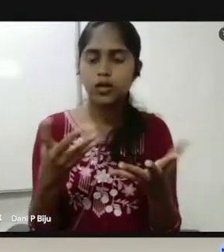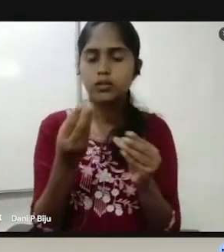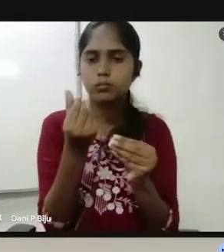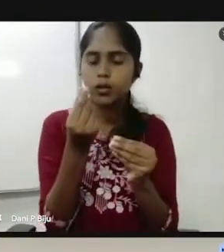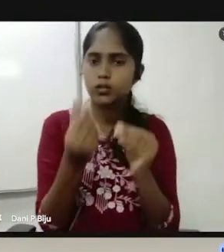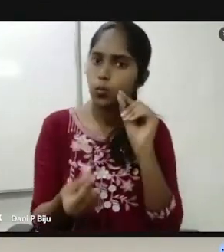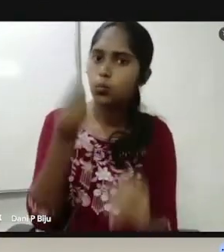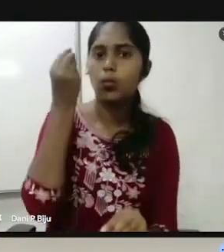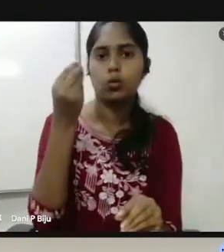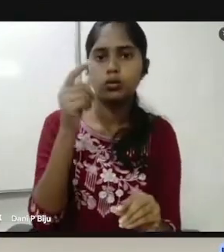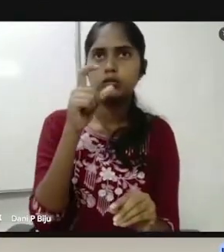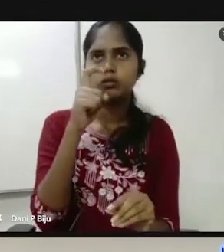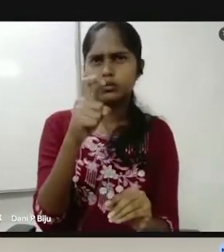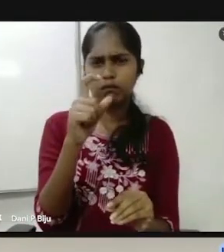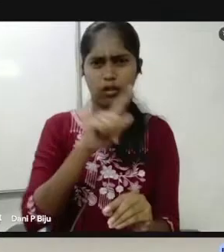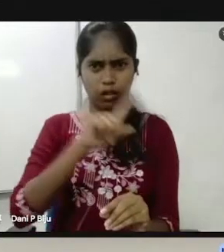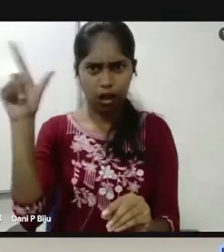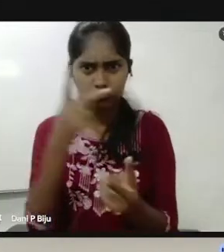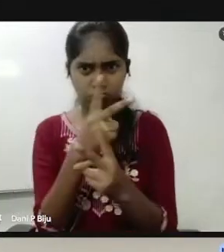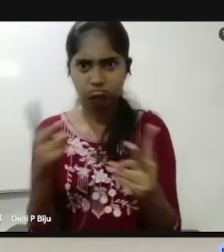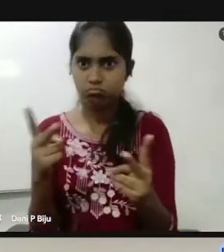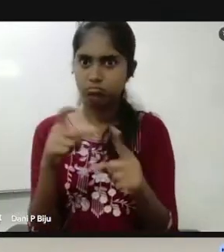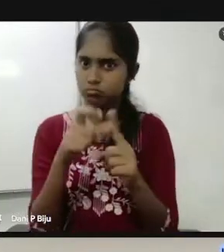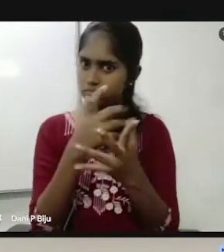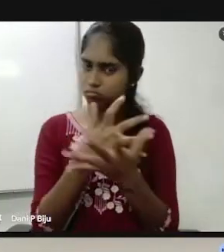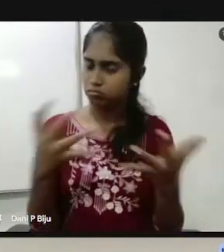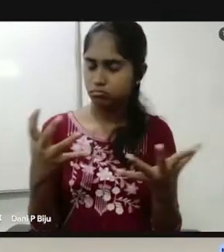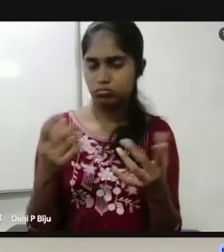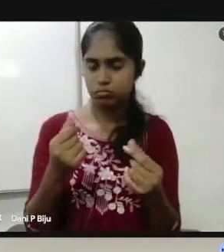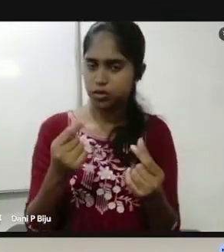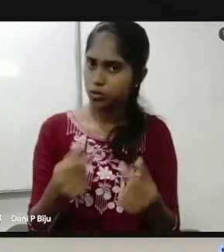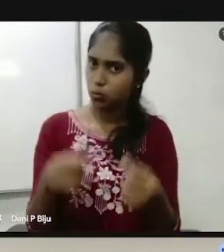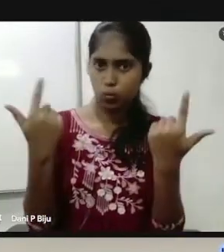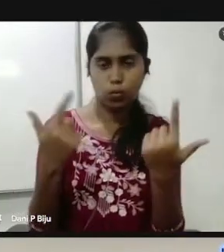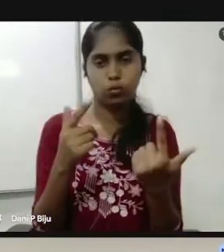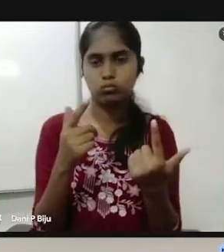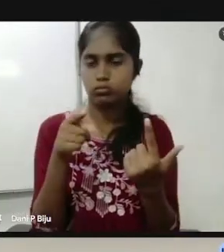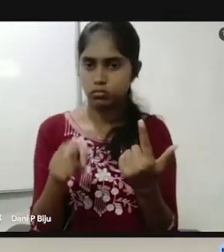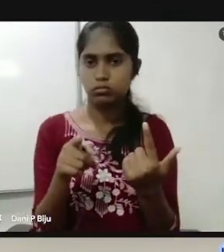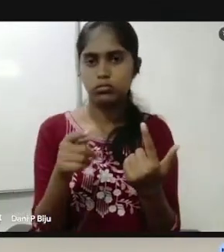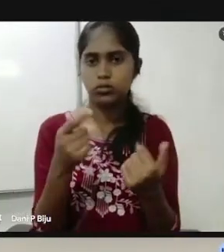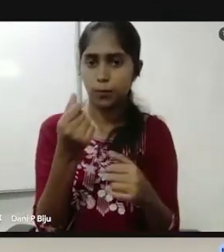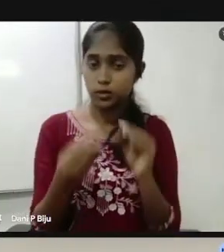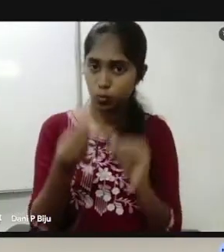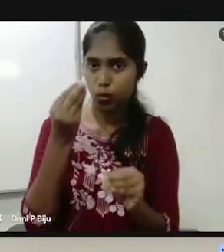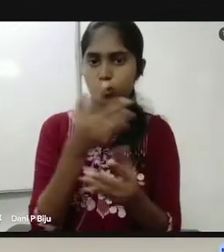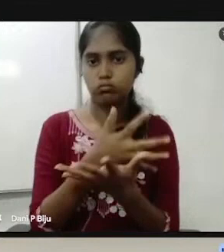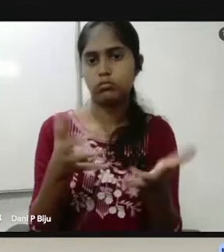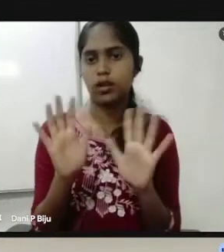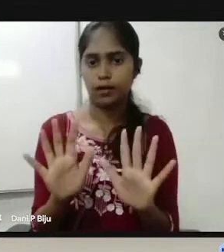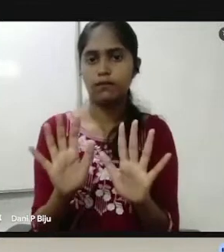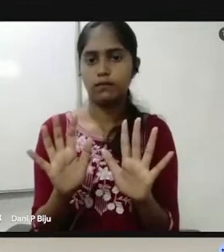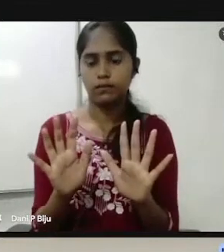ആവും അങ്ങനത്തെ സിസ്റ്റംസ്. അപ്പൊ പിന്നെ ചിലത് ഇമ്പോർട്ടഡ് ആണ്. അപ്പൊ ഇമ്പോർട്ടഡ് നമുക്ക് വെളിയിൽ നിന്നുള്ള വരുന്ന